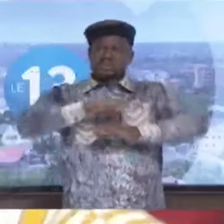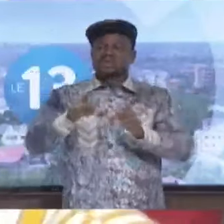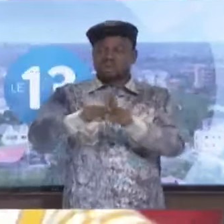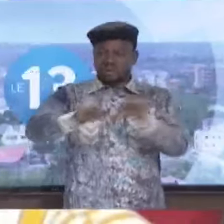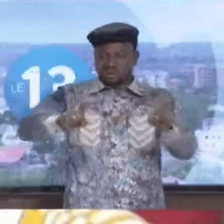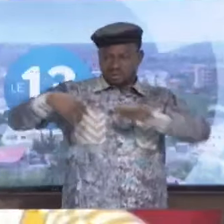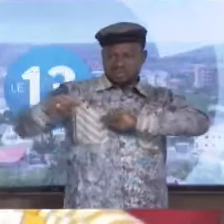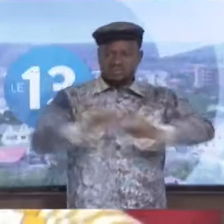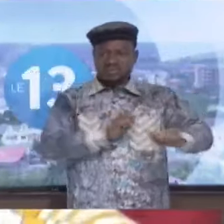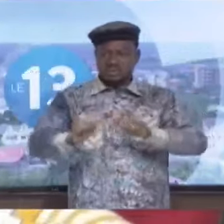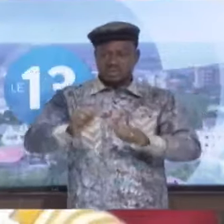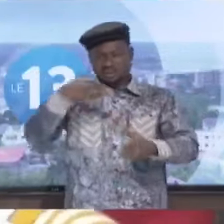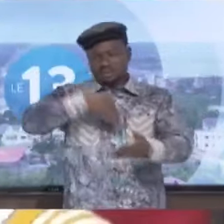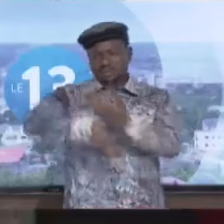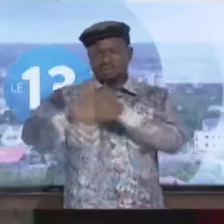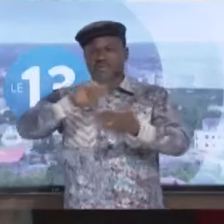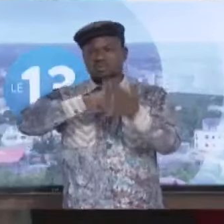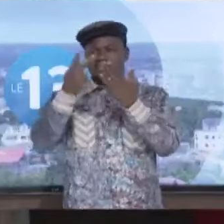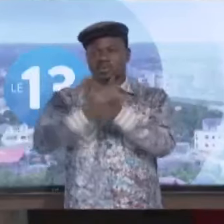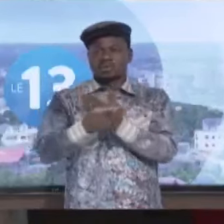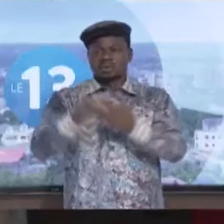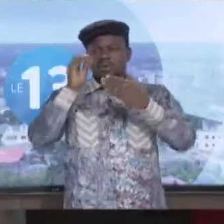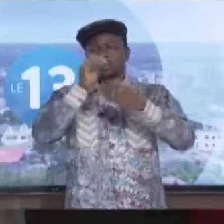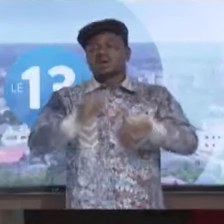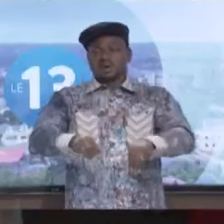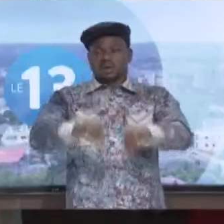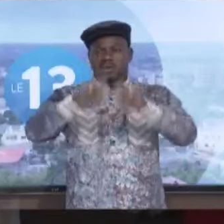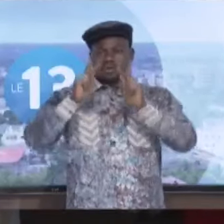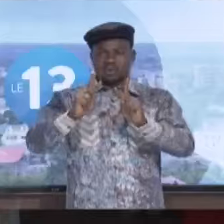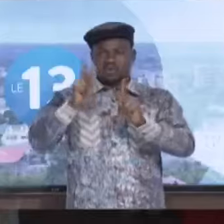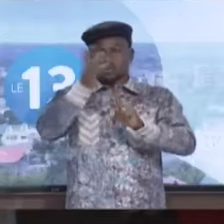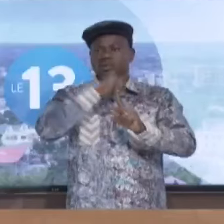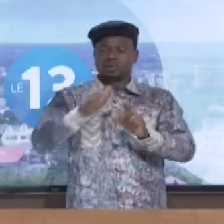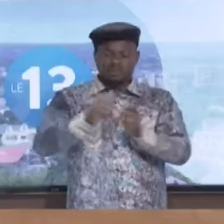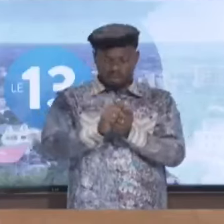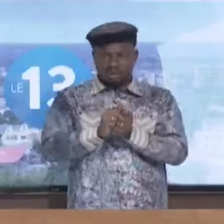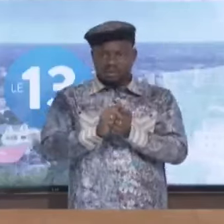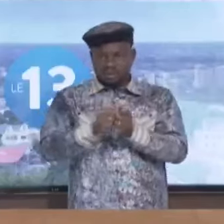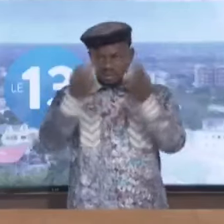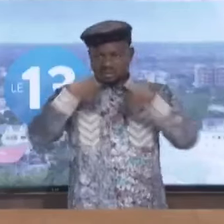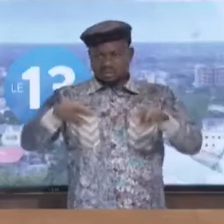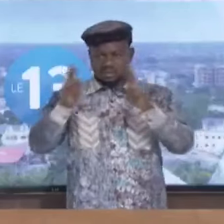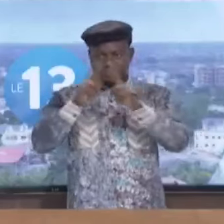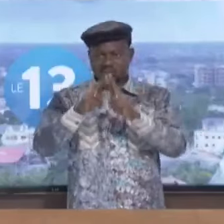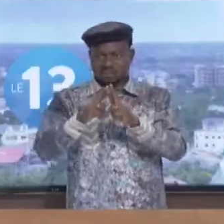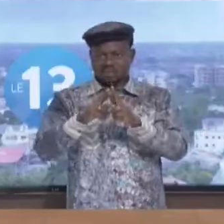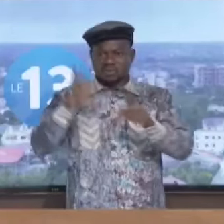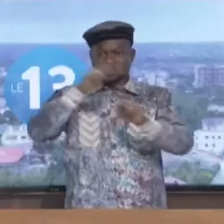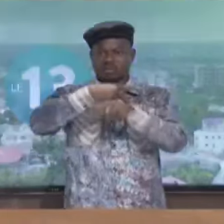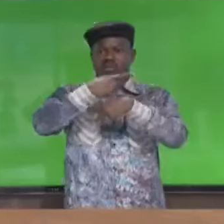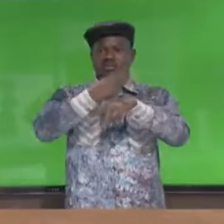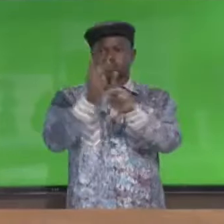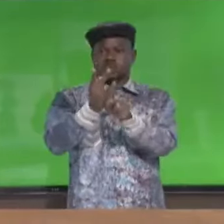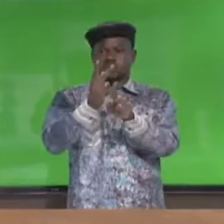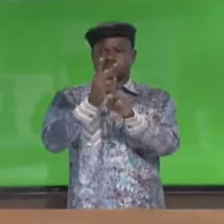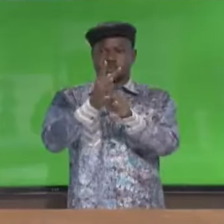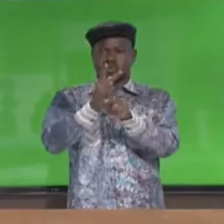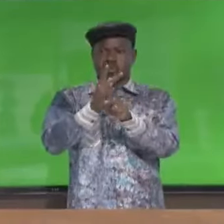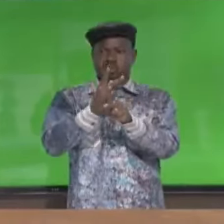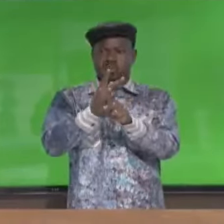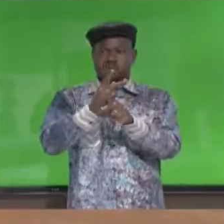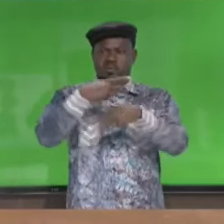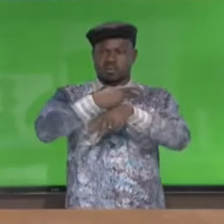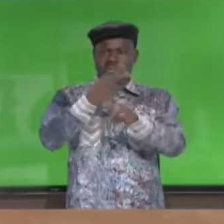actions humanitaires de ce programme à l'occasion de ce cadre de redevabilité. La production agricole aussi a